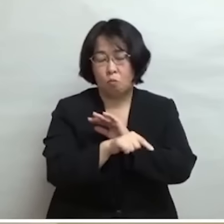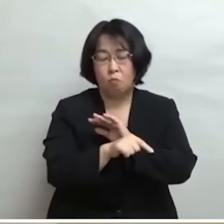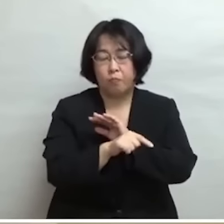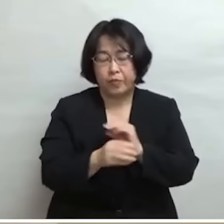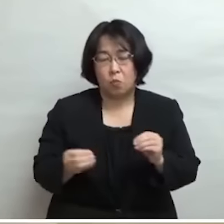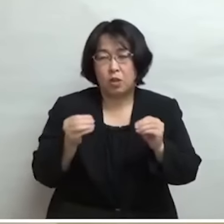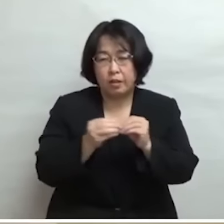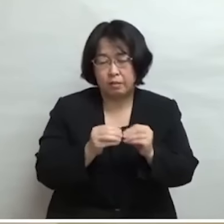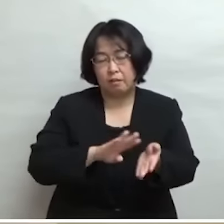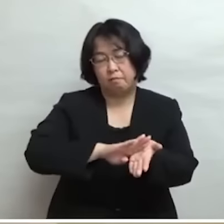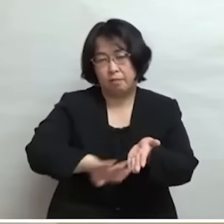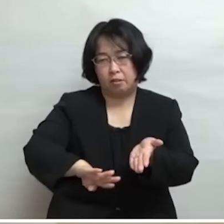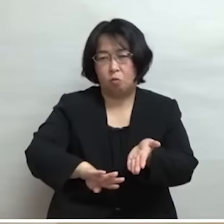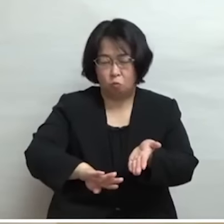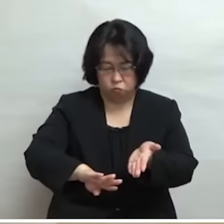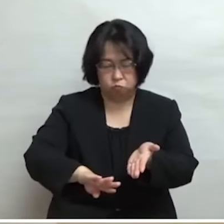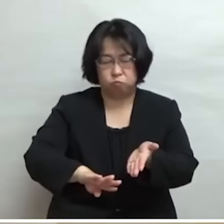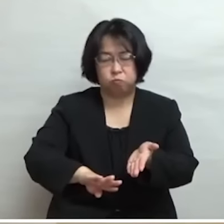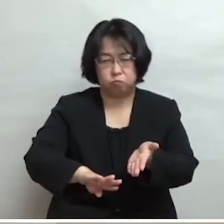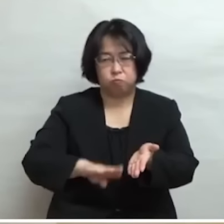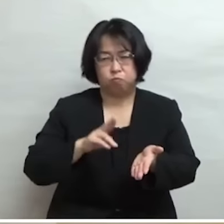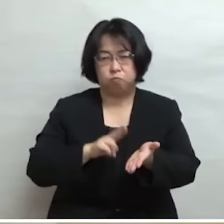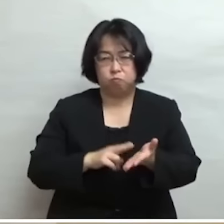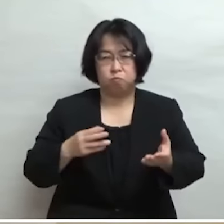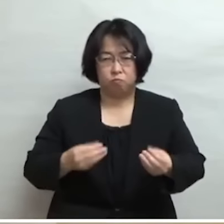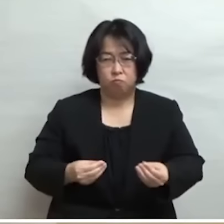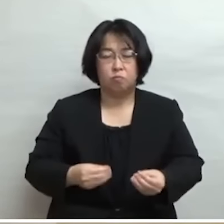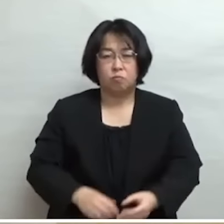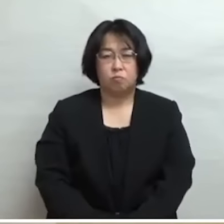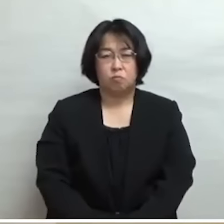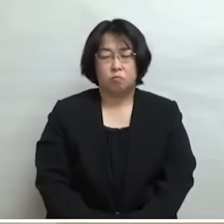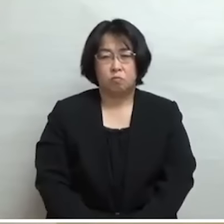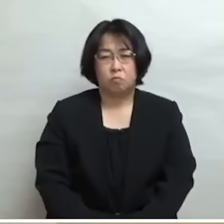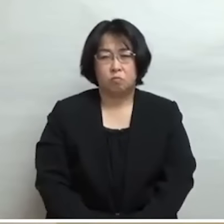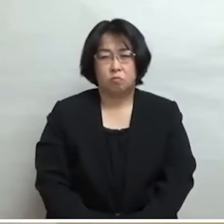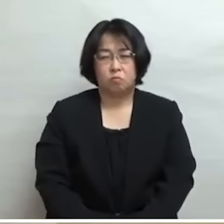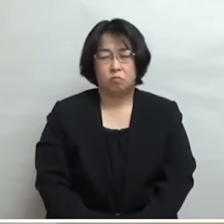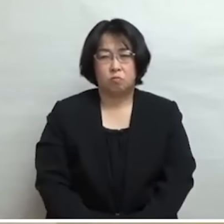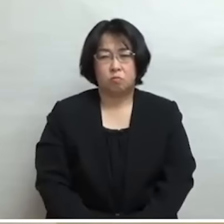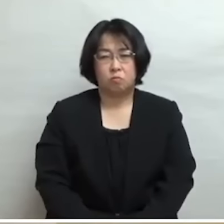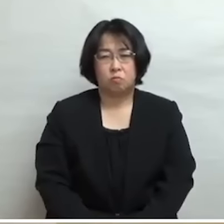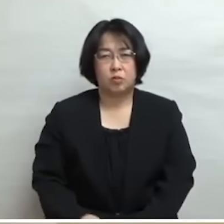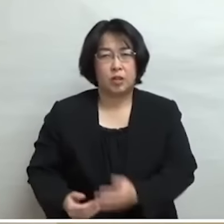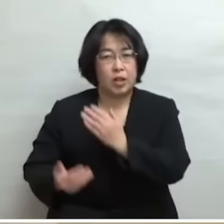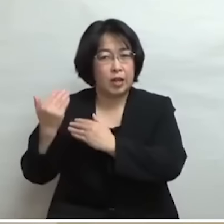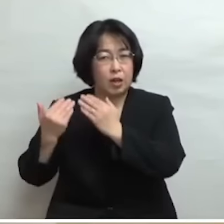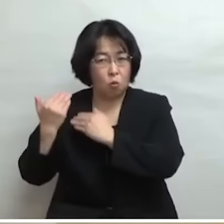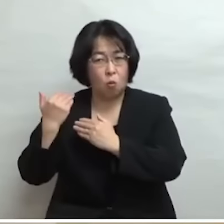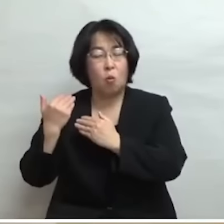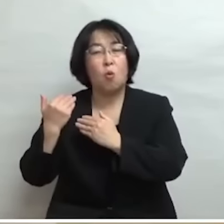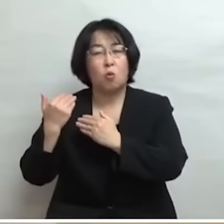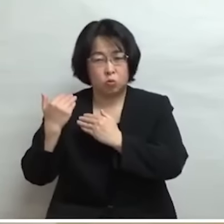今回は撤去せざるを得ないという形なんですので、その過去のそういう過ちというか過去の